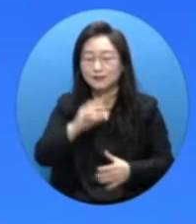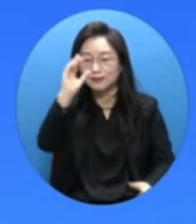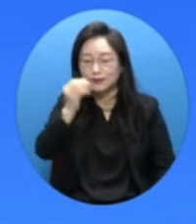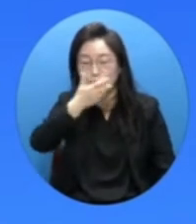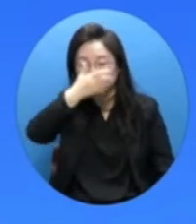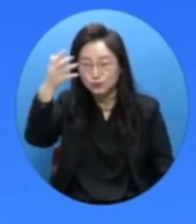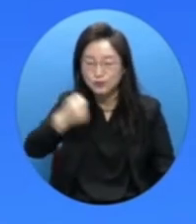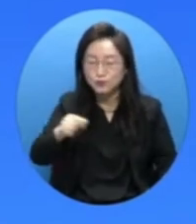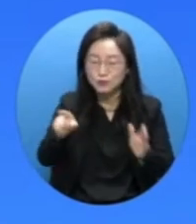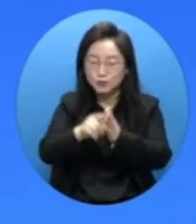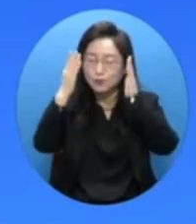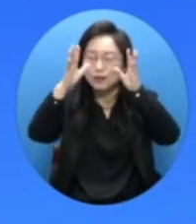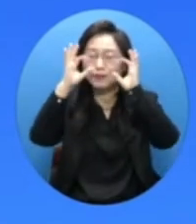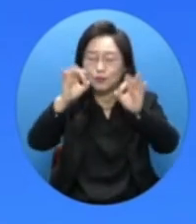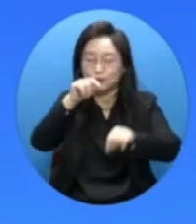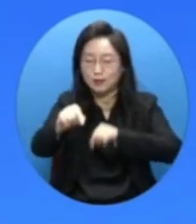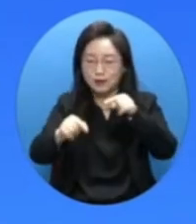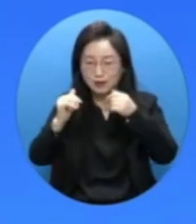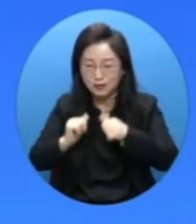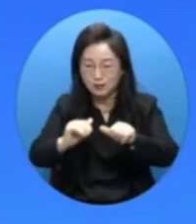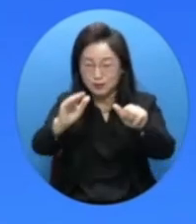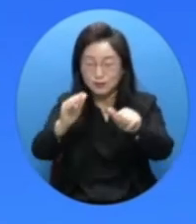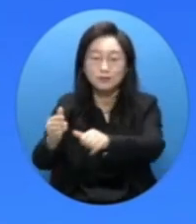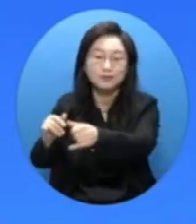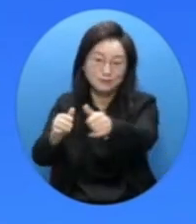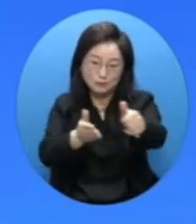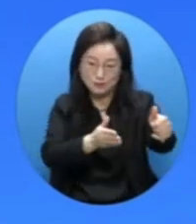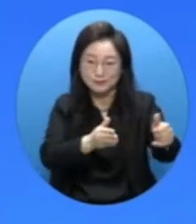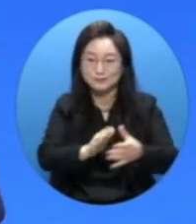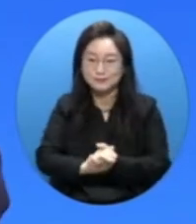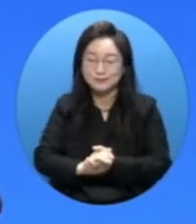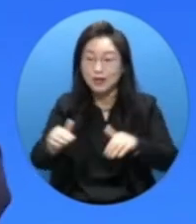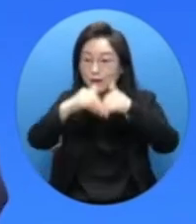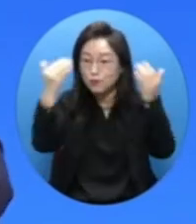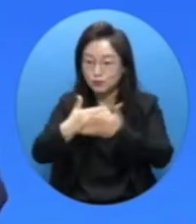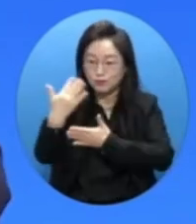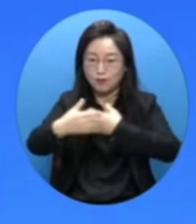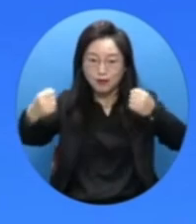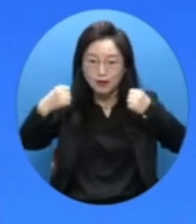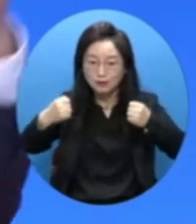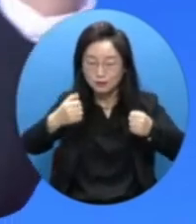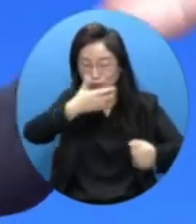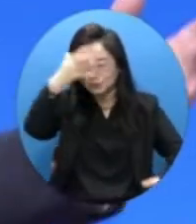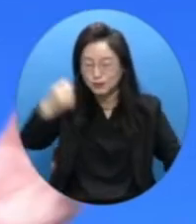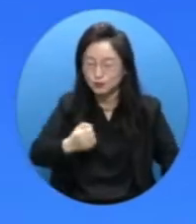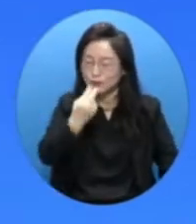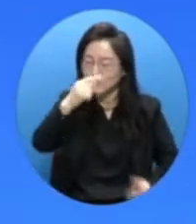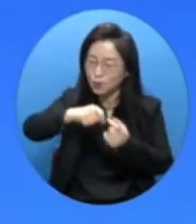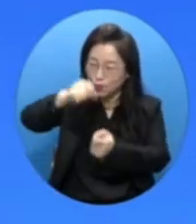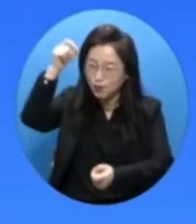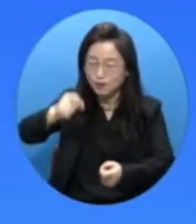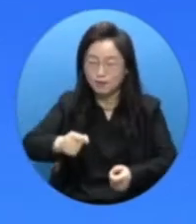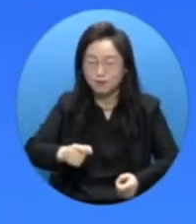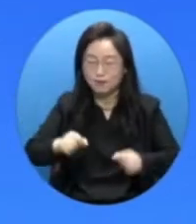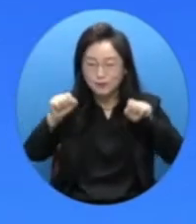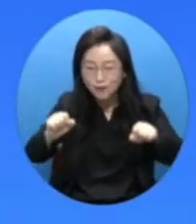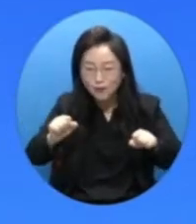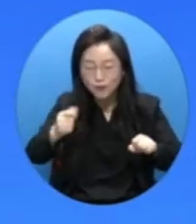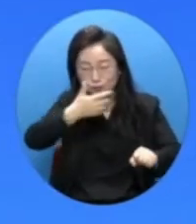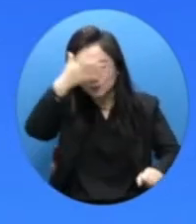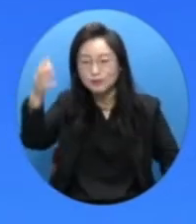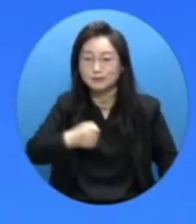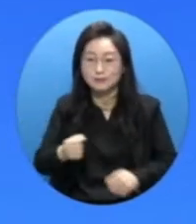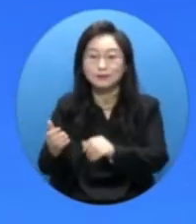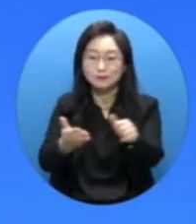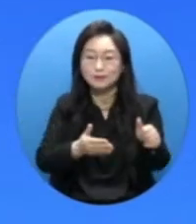그래 갖고 꿈꾸고 믿고 바라보며 나가는 여러분보다 되기를 바랍니다 여러분 모두가 건강하게 꿈을 가지고 장수의 꿈을 갖고 나가게 되기를 바랍니다